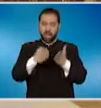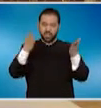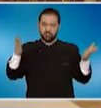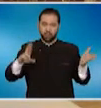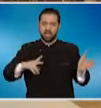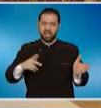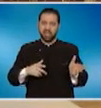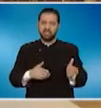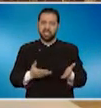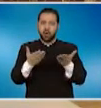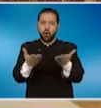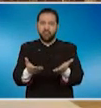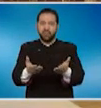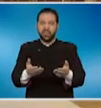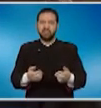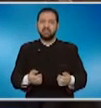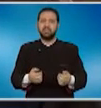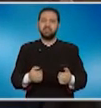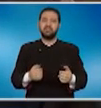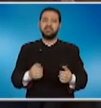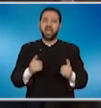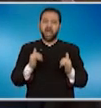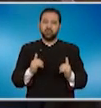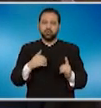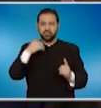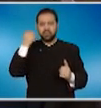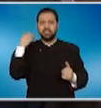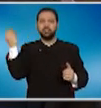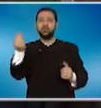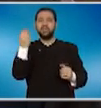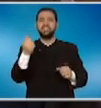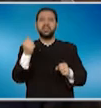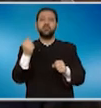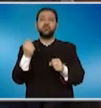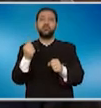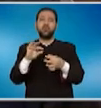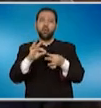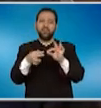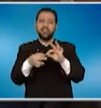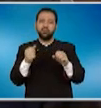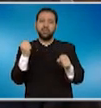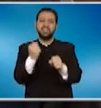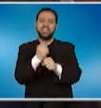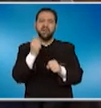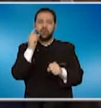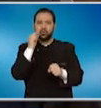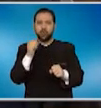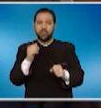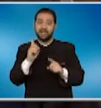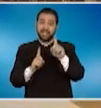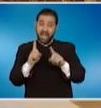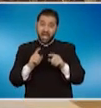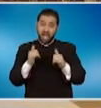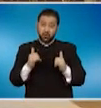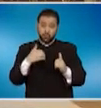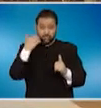de întruparea cuvântului. Deci dacă revelația a fost manifestată gradual după căderea în păcatul strămoșesc, prima formă